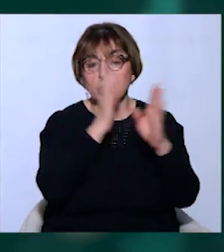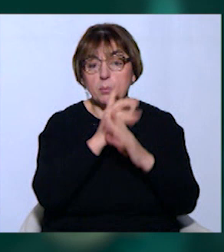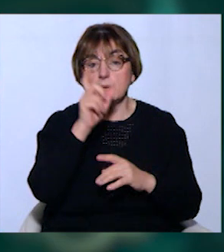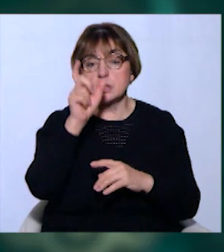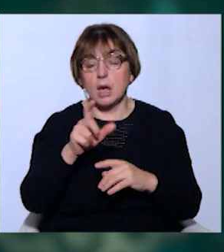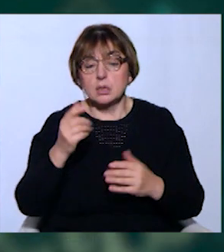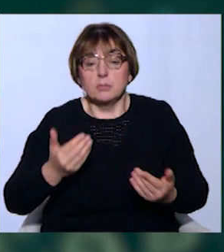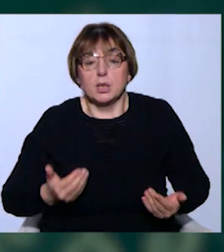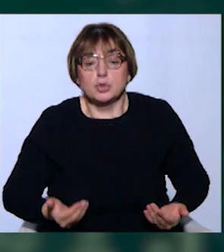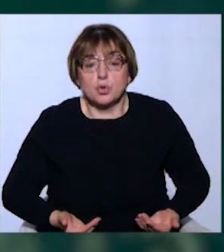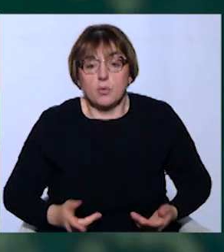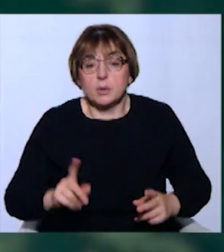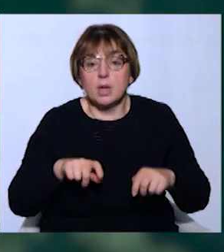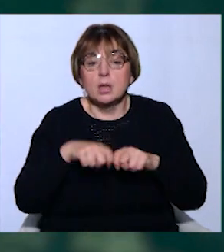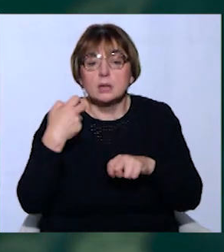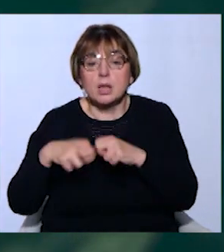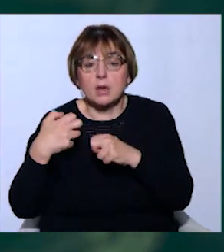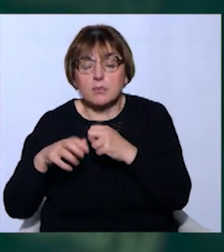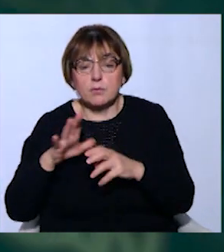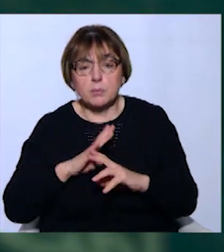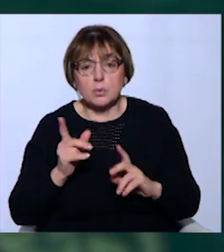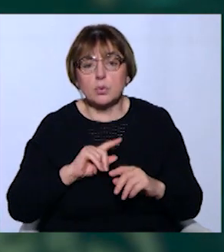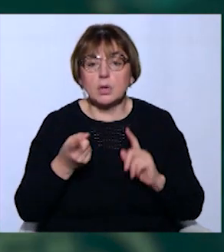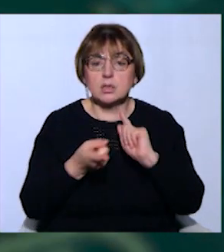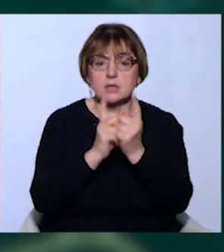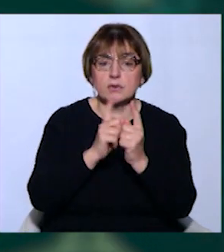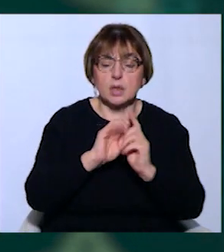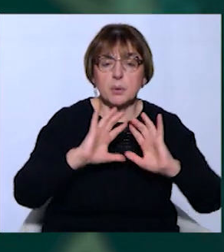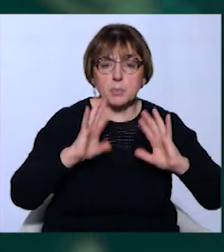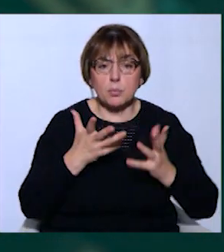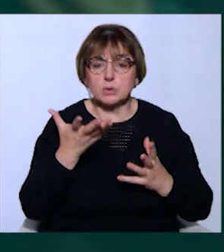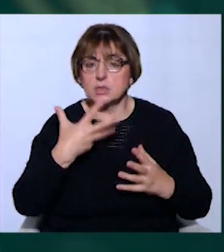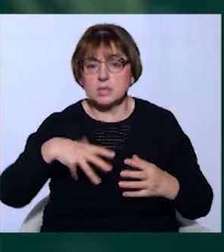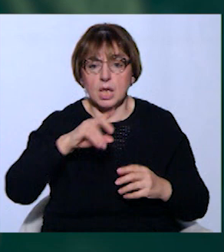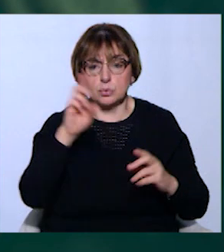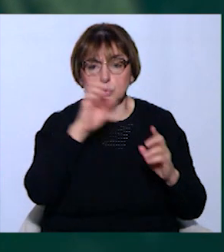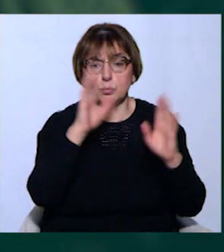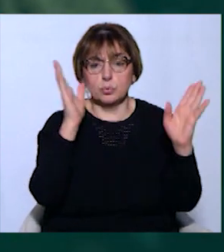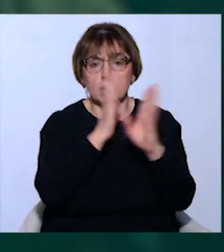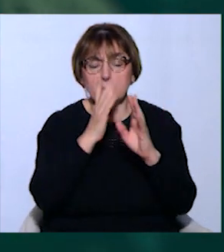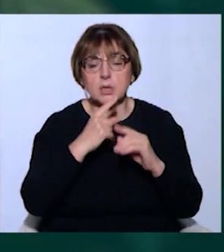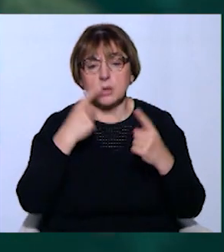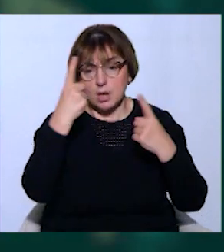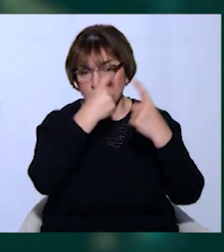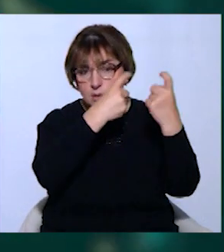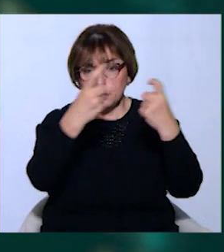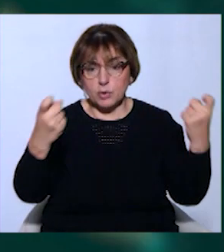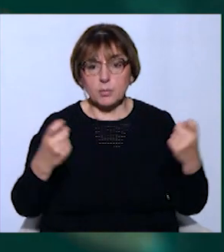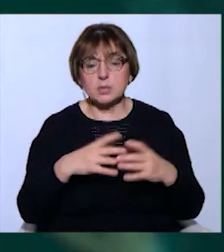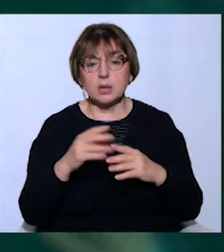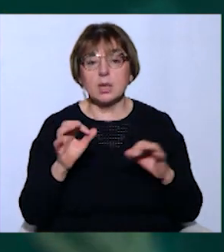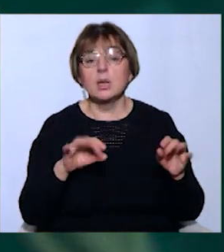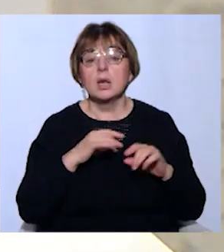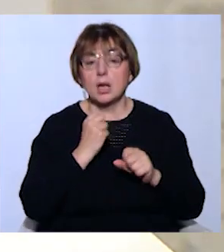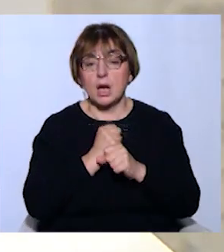ადამიანებს, იქ ცხოვრებს, რა დაზიანებები მიიღეს ან რა ცვლილებები მოხდა საერთოდ ბუნებაში და გაუზიარეთ ერთმანეთს, შემდეგ მოამზადეთ